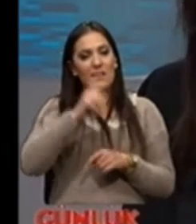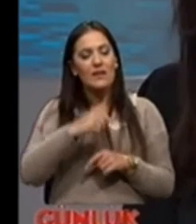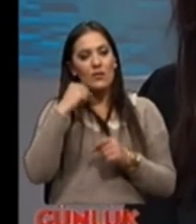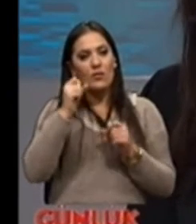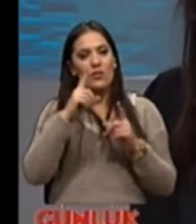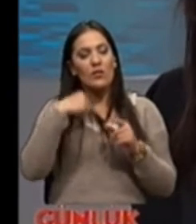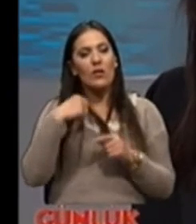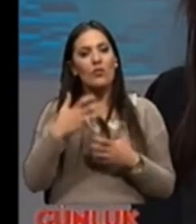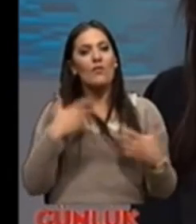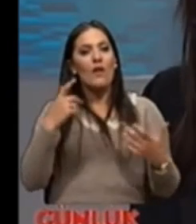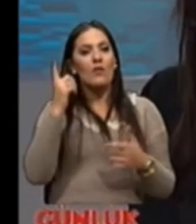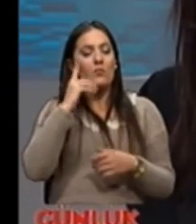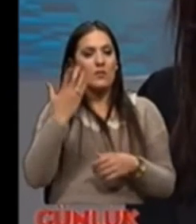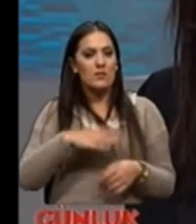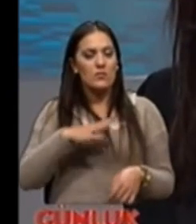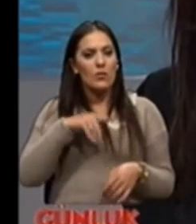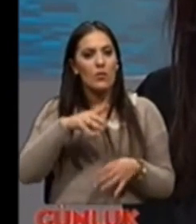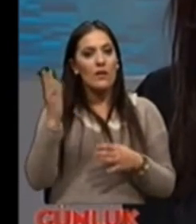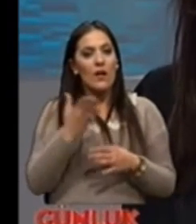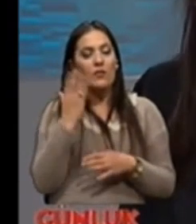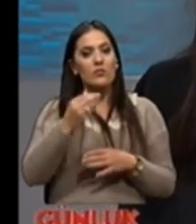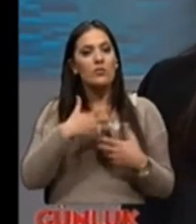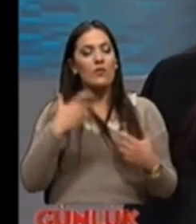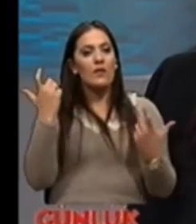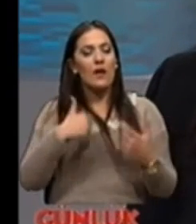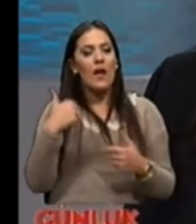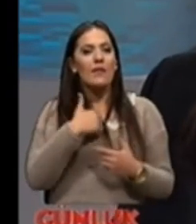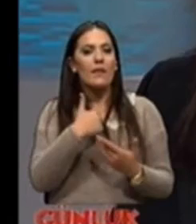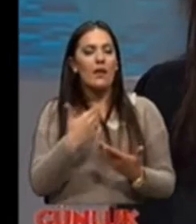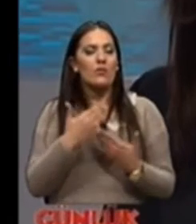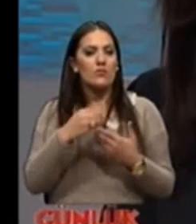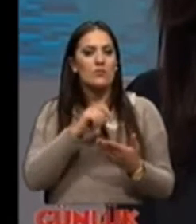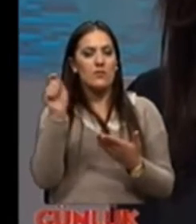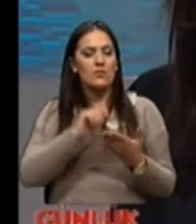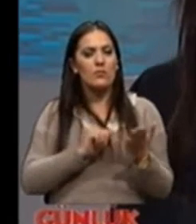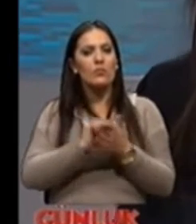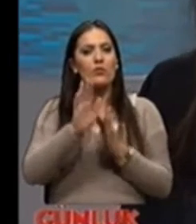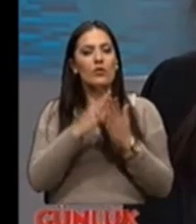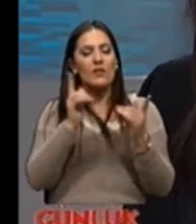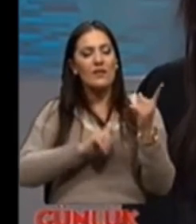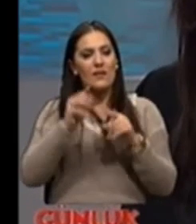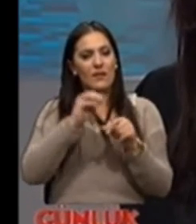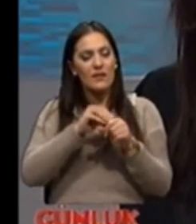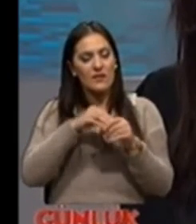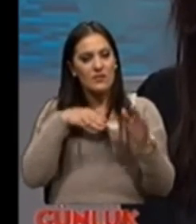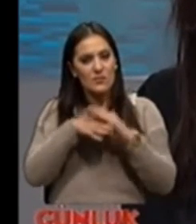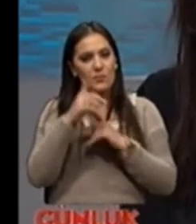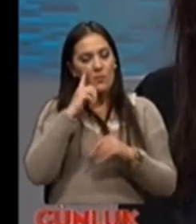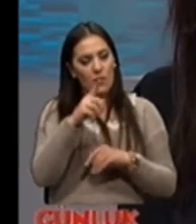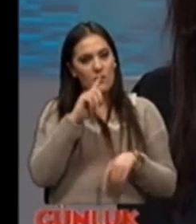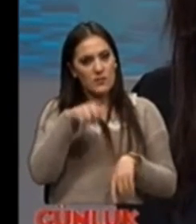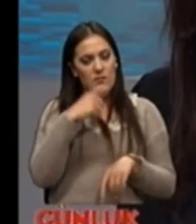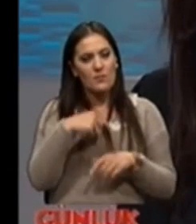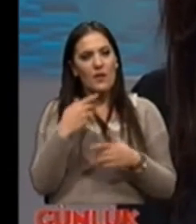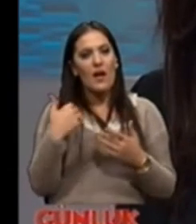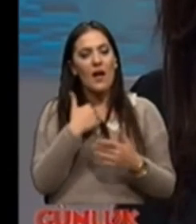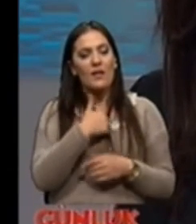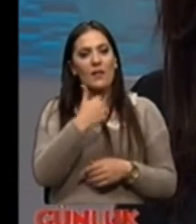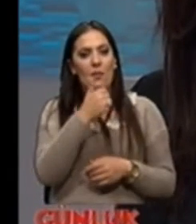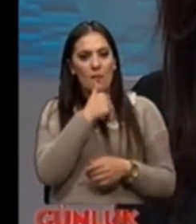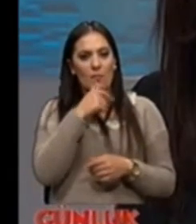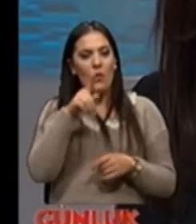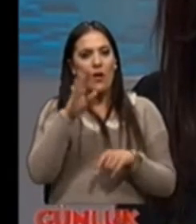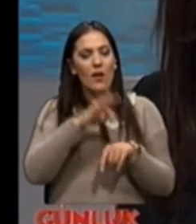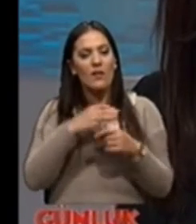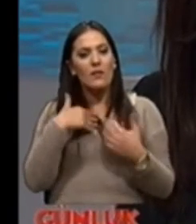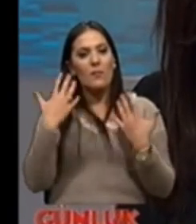duymak istiyor ve onun en çok güvendiği yer ana kucağı diye yazıyor bütün şeylerde. İnternete girip baktığımızda da işte anne baba da o anda panik yaptığı